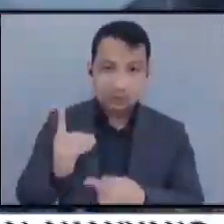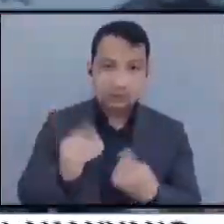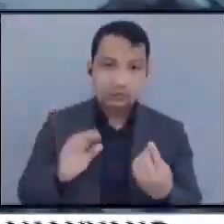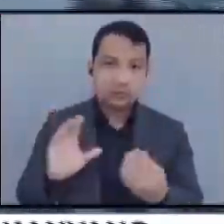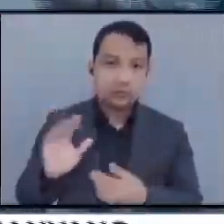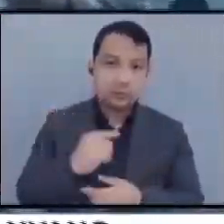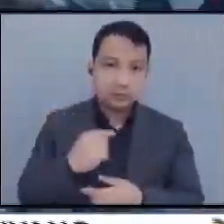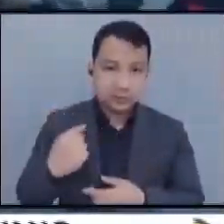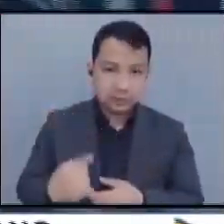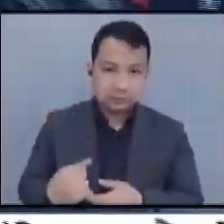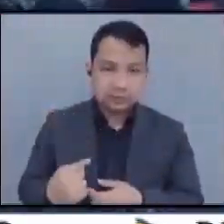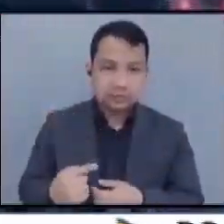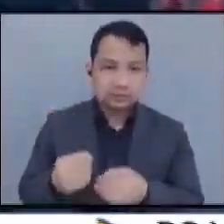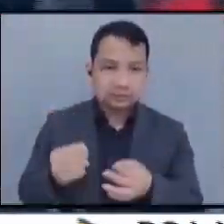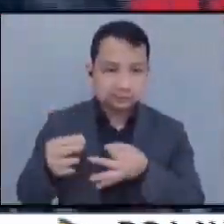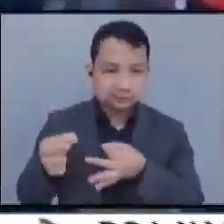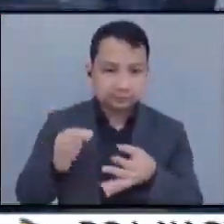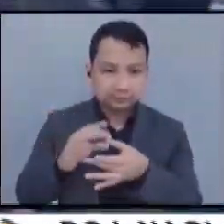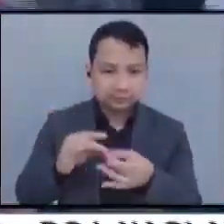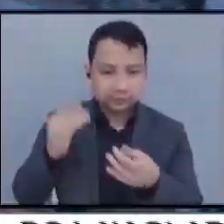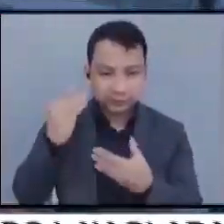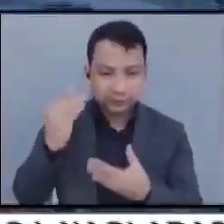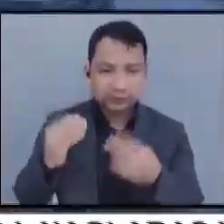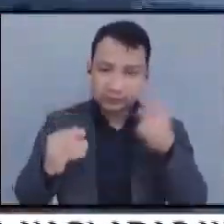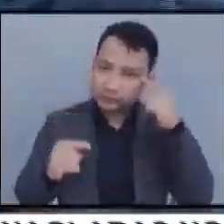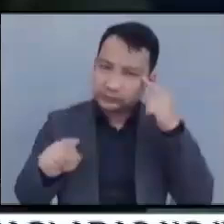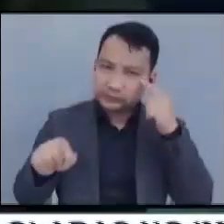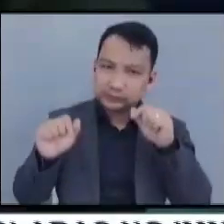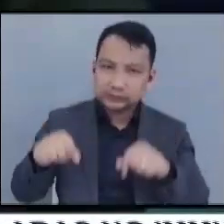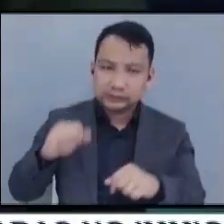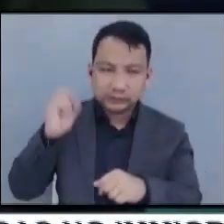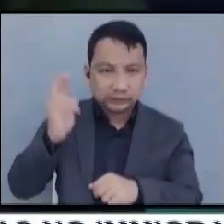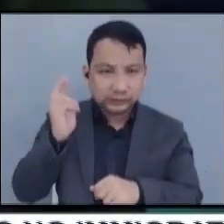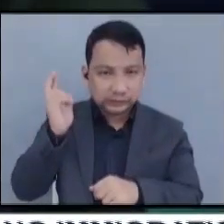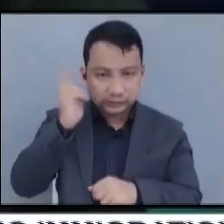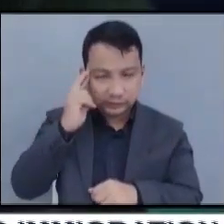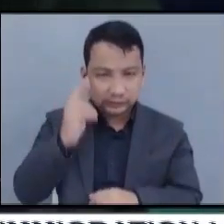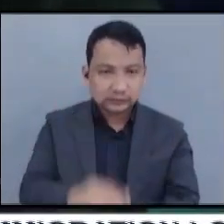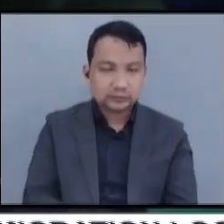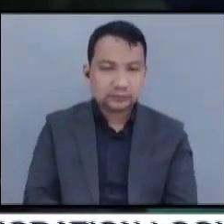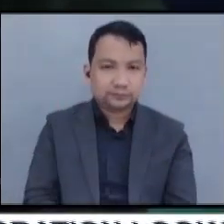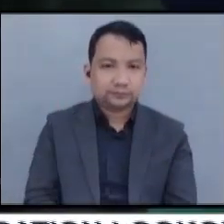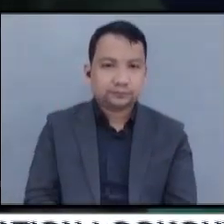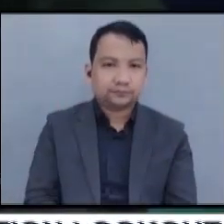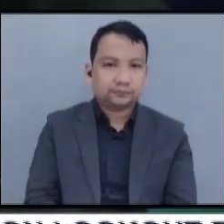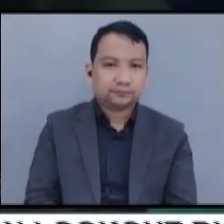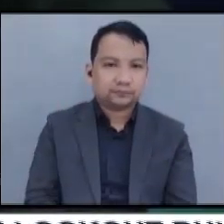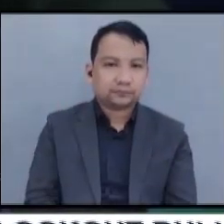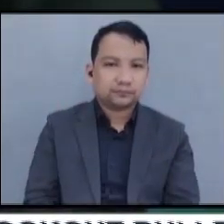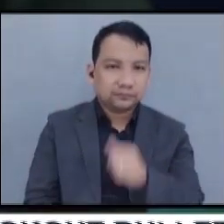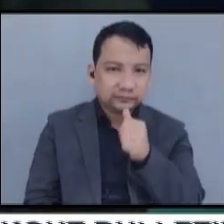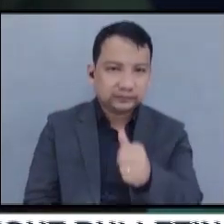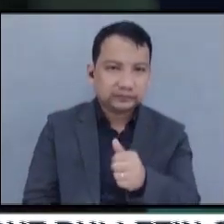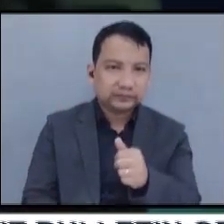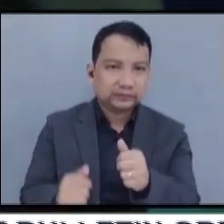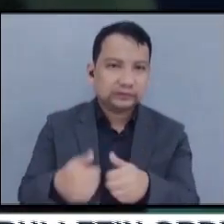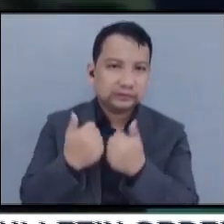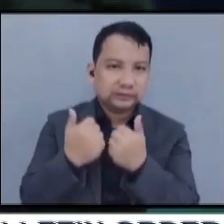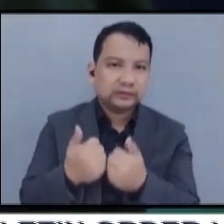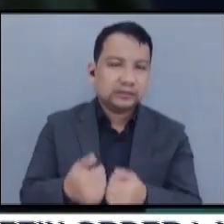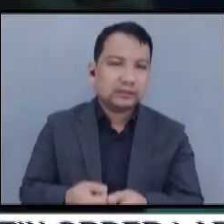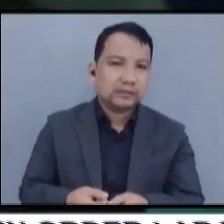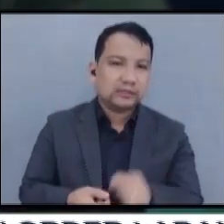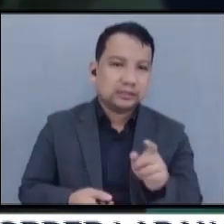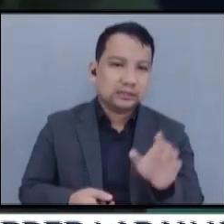nilahad niya rin sa pagdinig ang tingin niyaang posibleng dahilan ng mga ito hindi siya may tawag na aksidente Ma'am eh intentional Ma'am